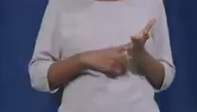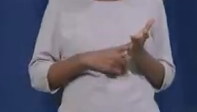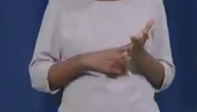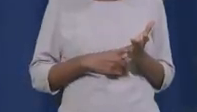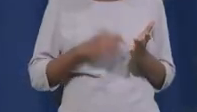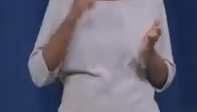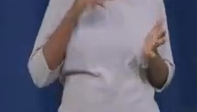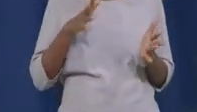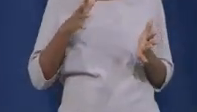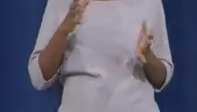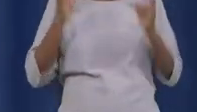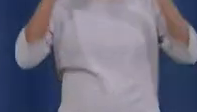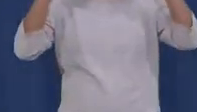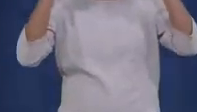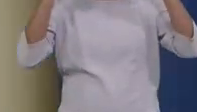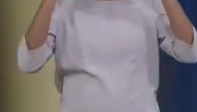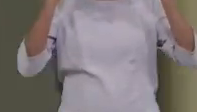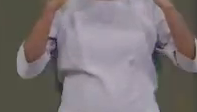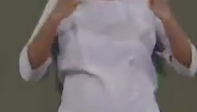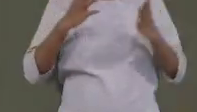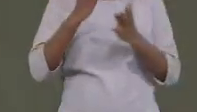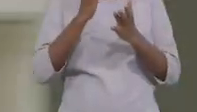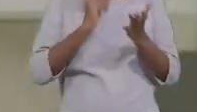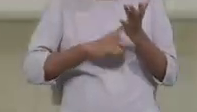Parfois, il y a Madame Terrible,